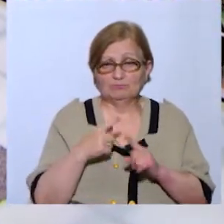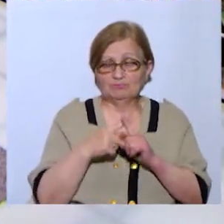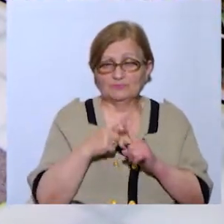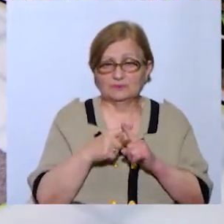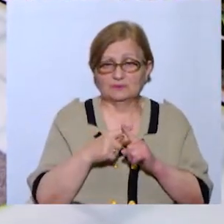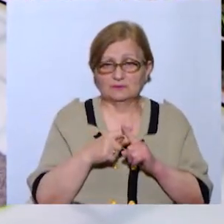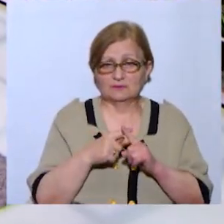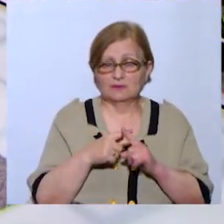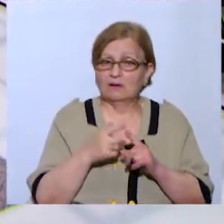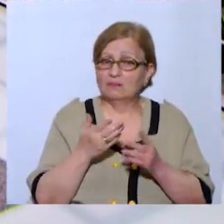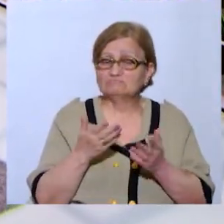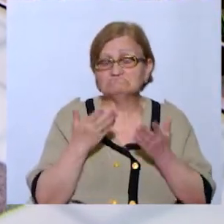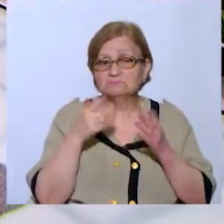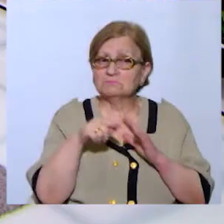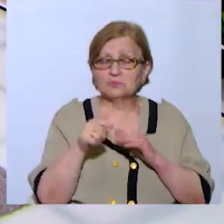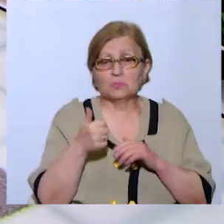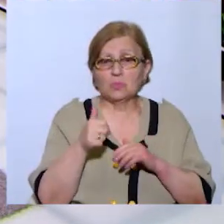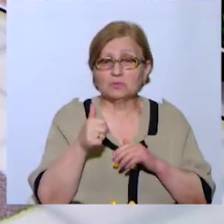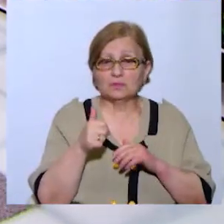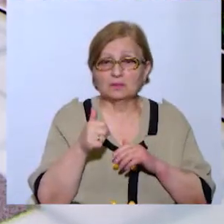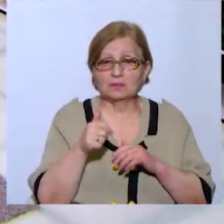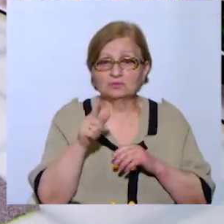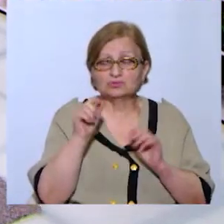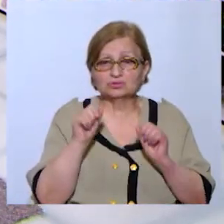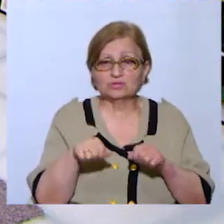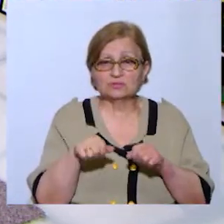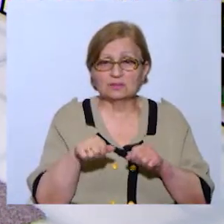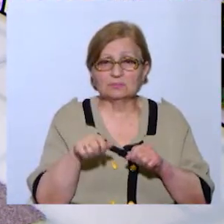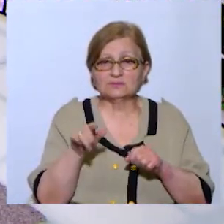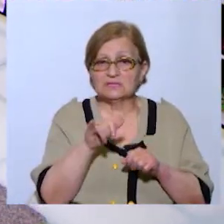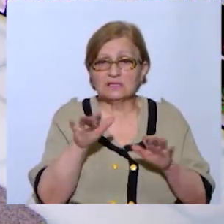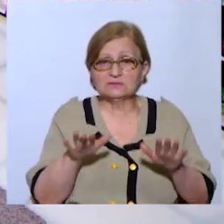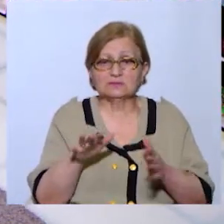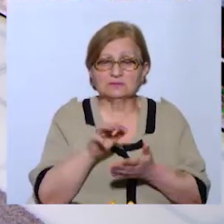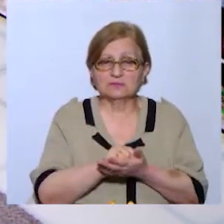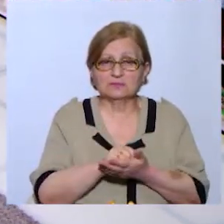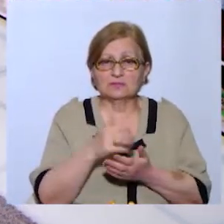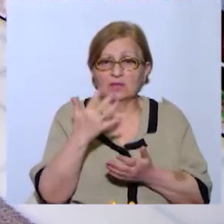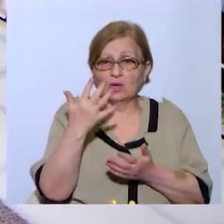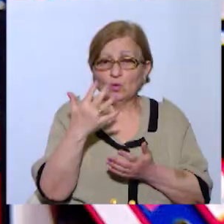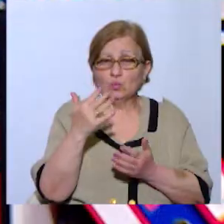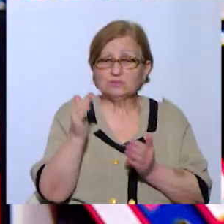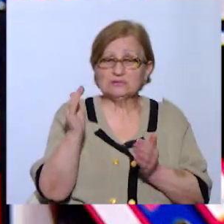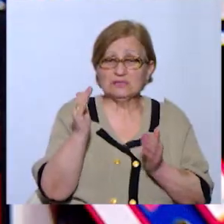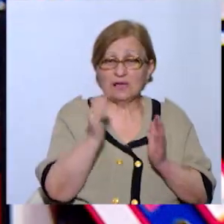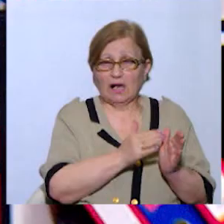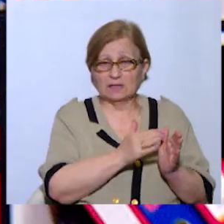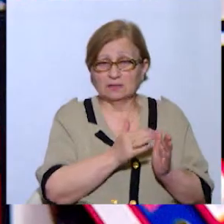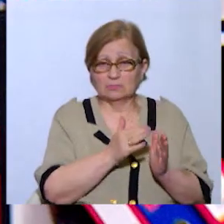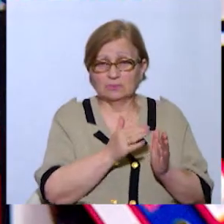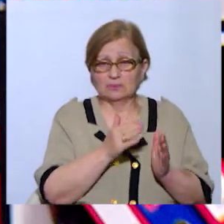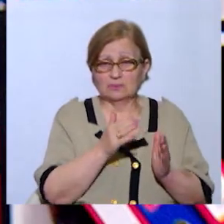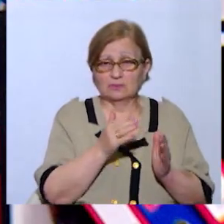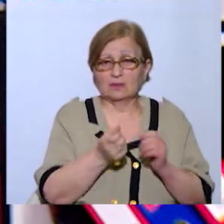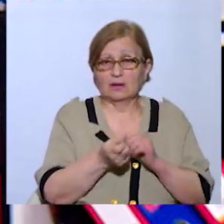x გააჩნია, როგორია ის, აღმოჩნდება სადღაც დაიკავებს ადგილს. 5-ზეც ნაკლებიც რომ იყოს